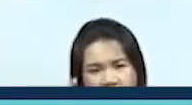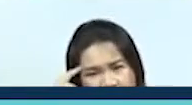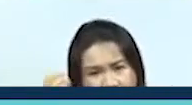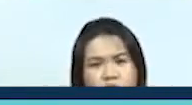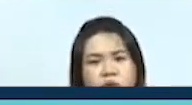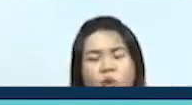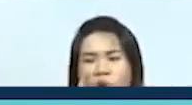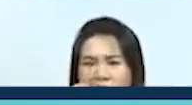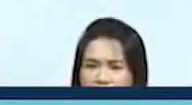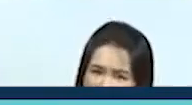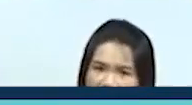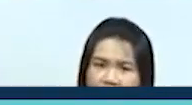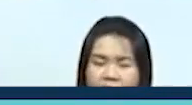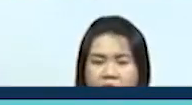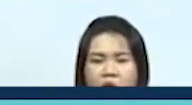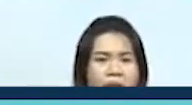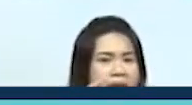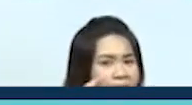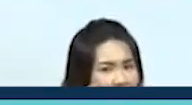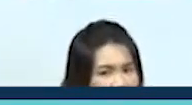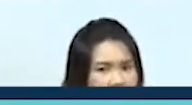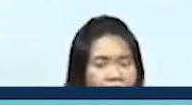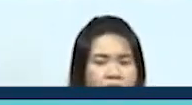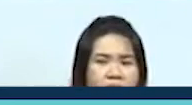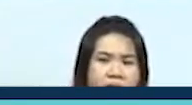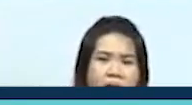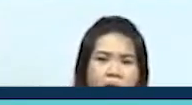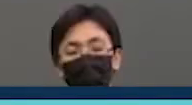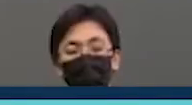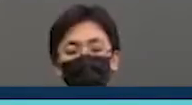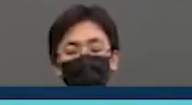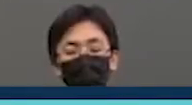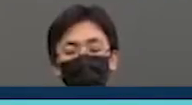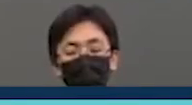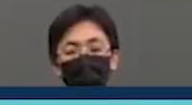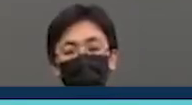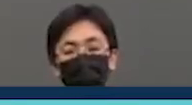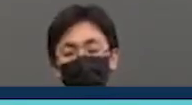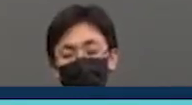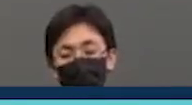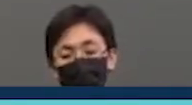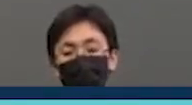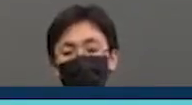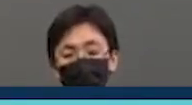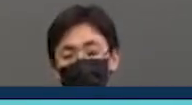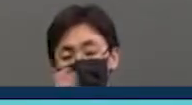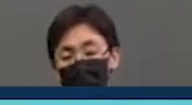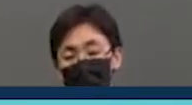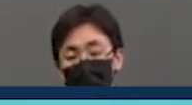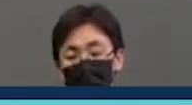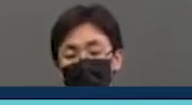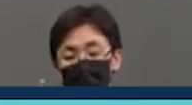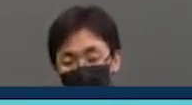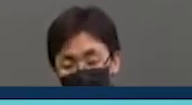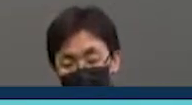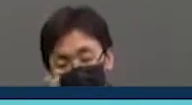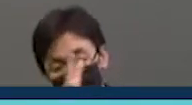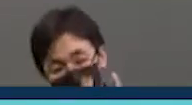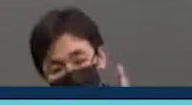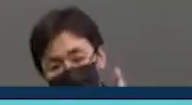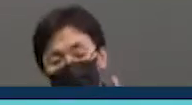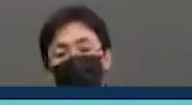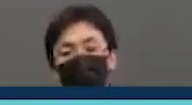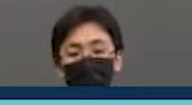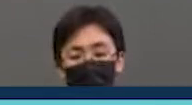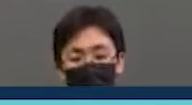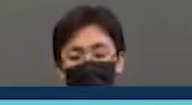ำโขงซึ่งจะมีการขยายโอกาสการเรียนรู้ปัญหาในพื้นที่จริงเพิ่มเติมในอนาคต การที่เอาเด็กมาศึกษาดูง